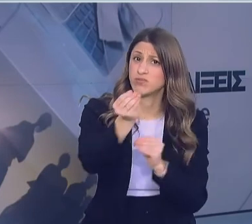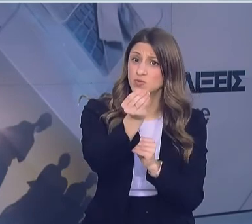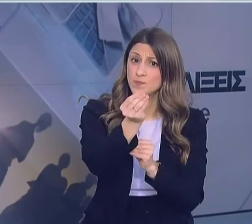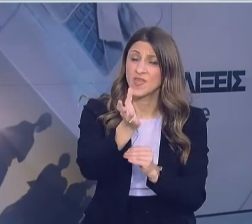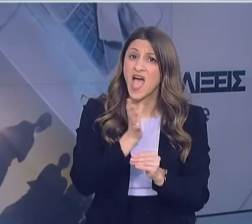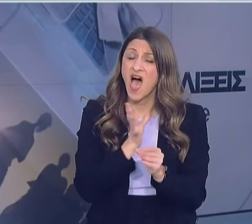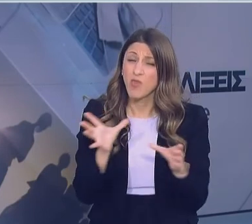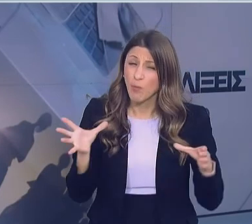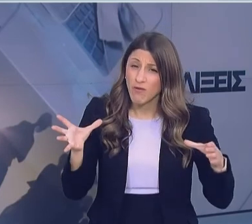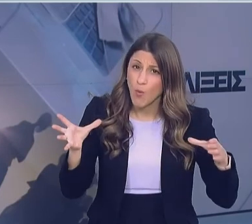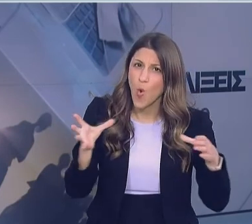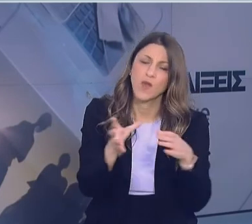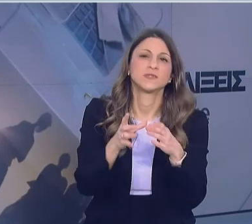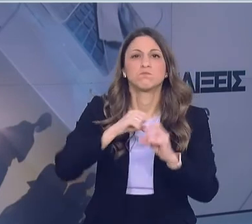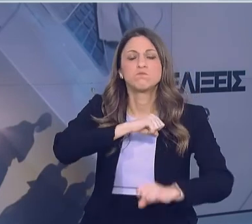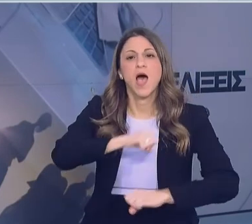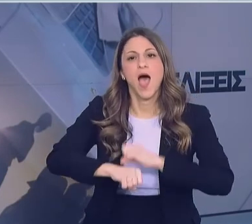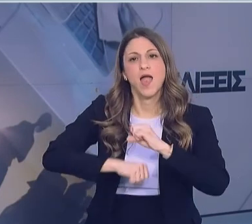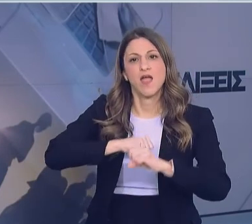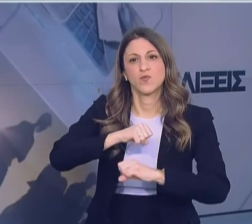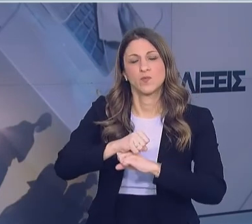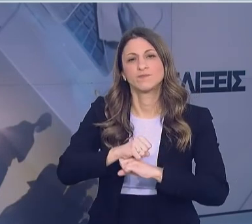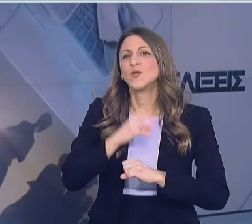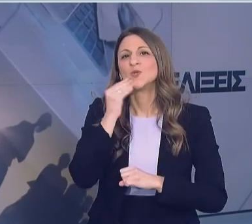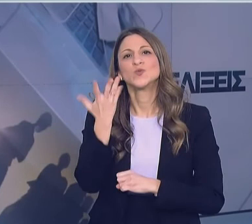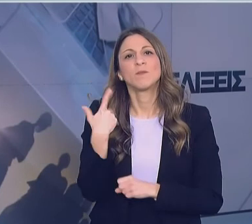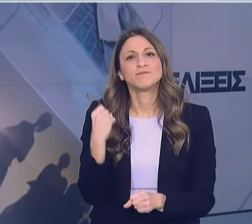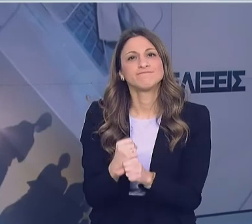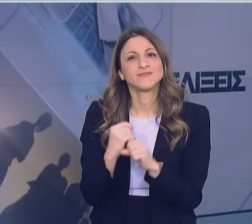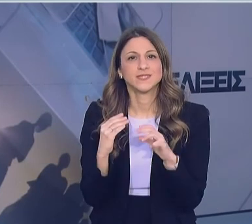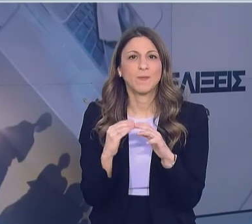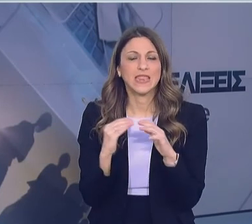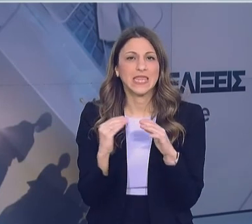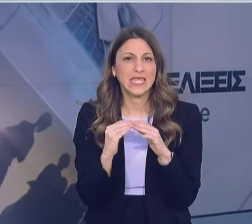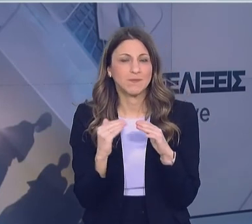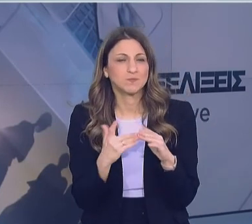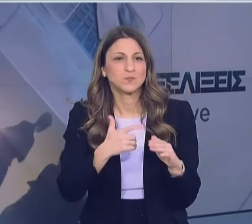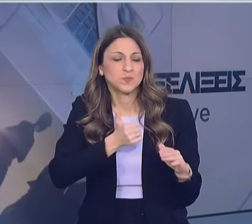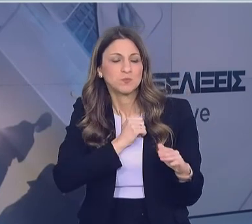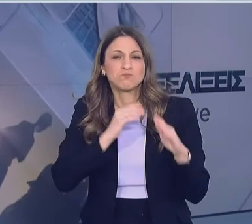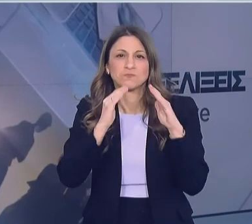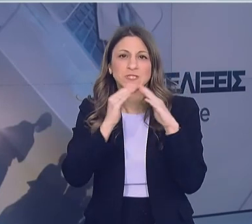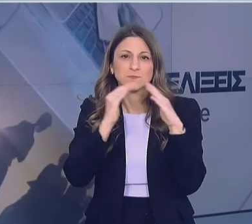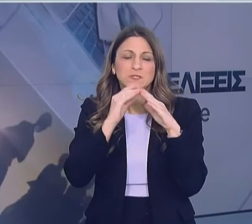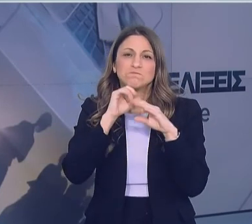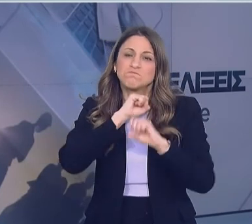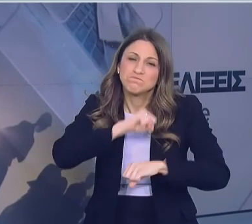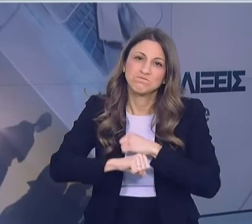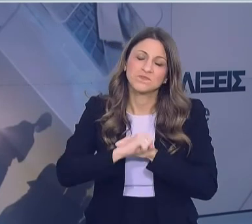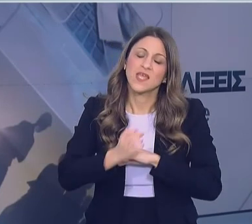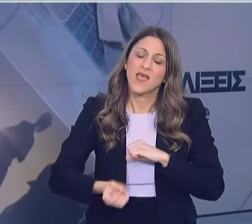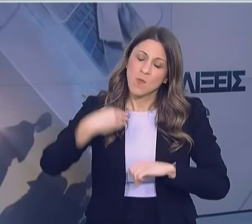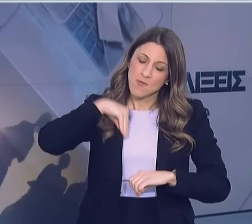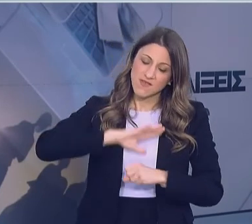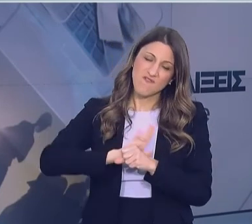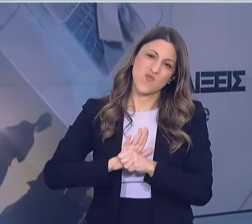ένα σωρό άνθρωποι, αλλά τη μάχη τη δίνουμε στο σπιτικό μας, στο νοικοκυριό μας, ο καθένας. Και αυτό εμένα με γεμίζει με